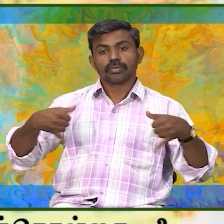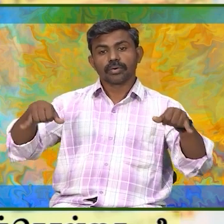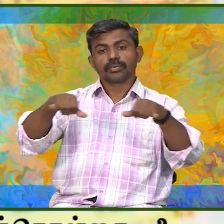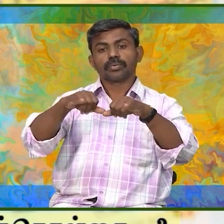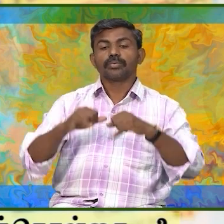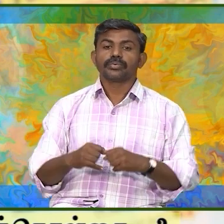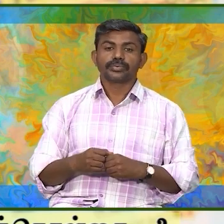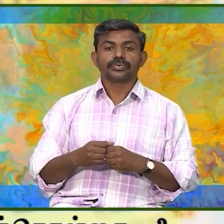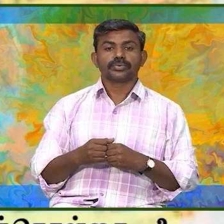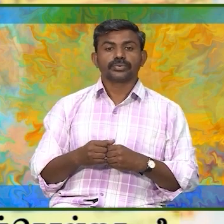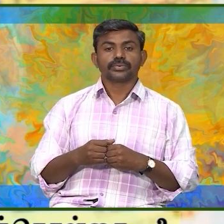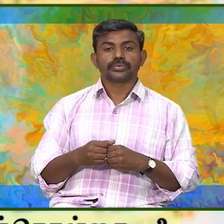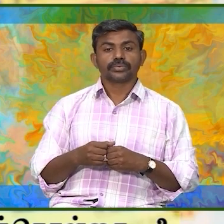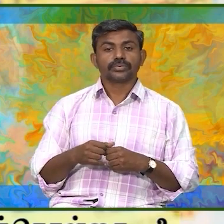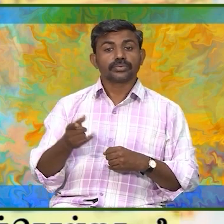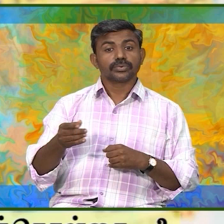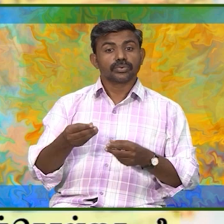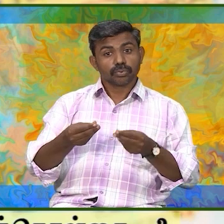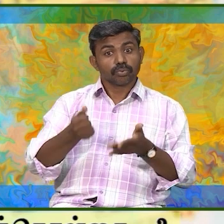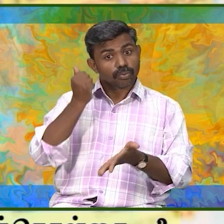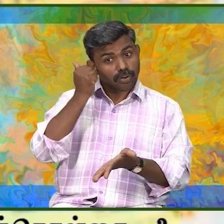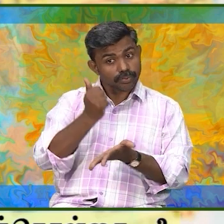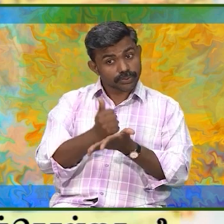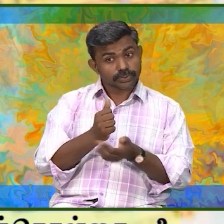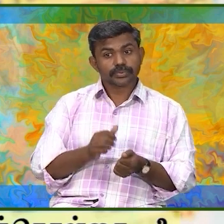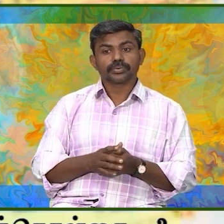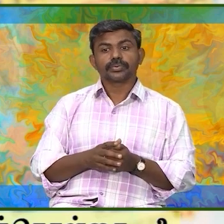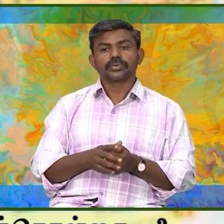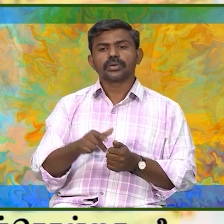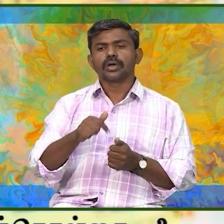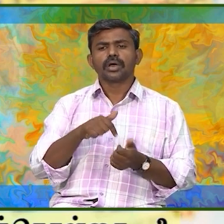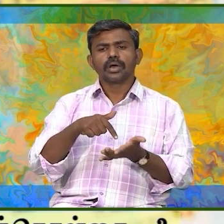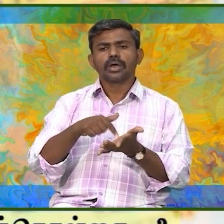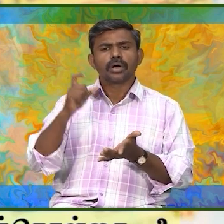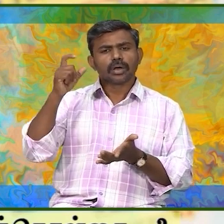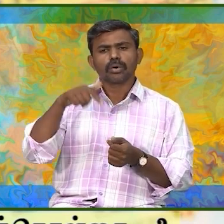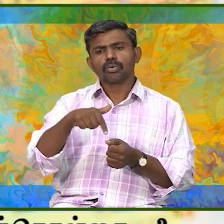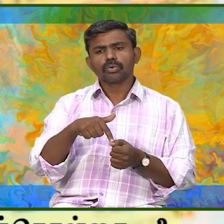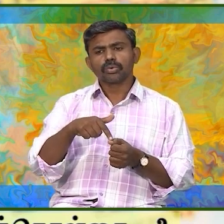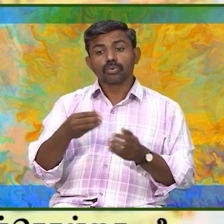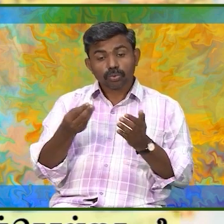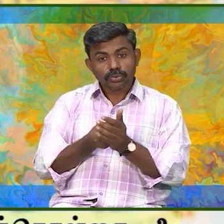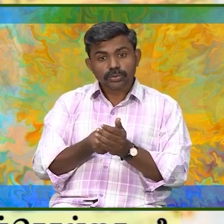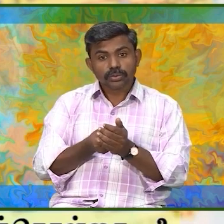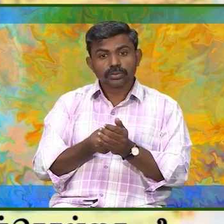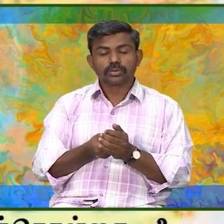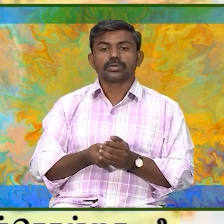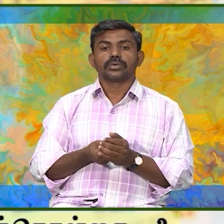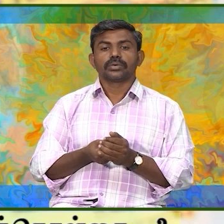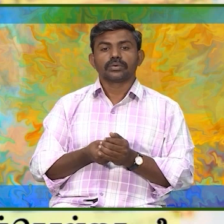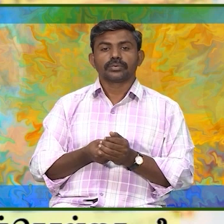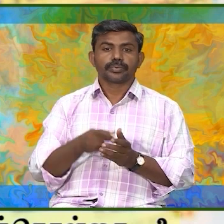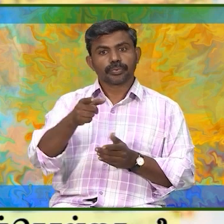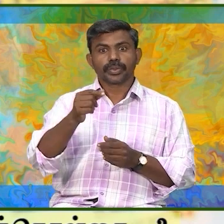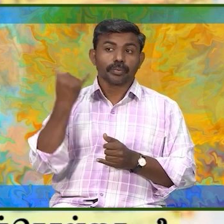கேபிள்லாம் சில நேரங்களில் போவோம். இது தொழில்நுட்ப வளர்ச்சிக்கு ரொம்ப ரொம்ப முக்கியம். அப்போ அந்த நாட்டு கூட நம்ம ஒருங்கிணைந்து இருந்தால் தான், இப்போ கேபிள்